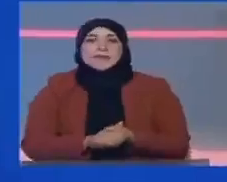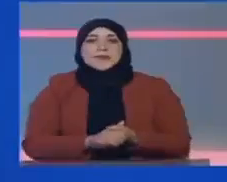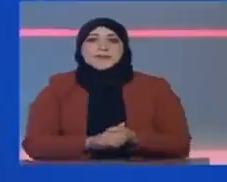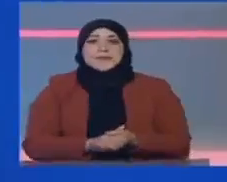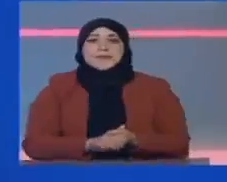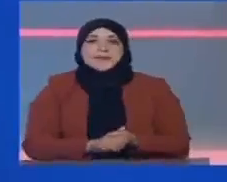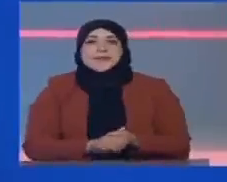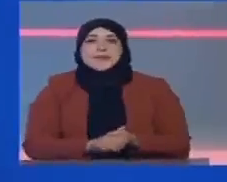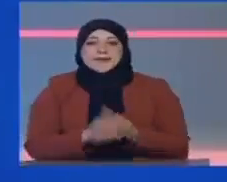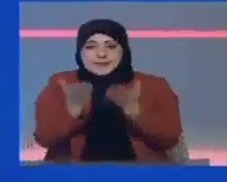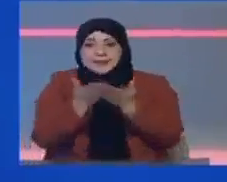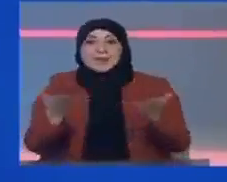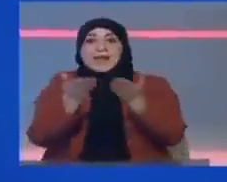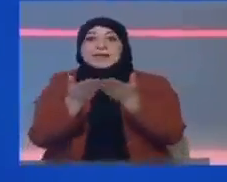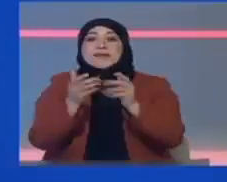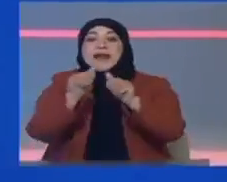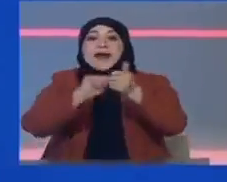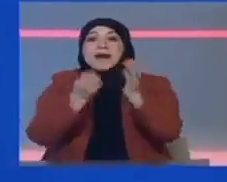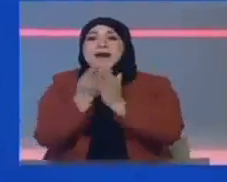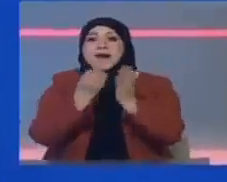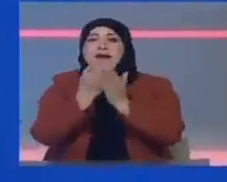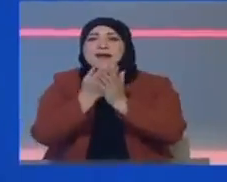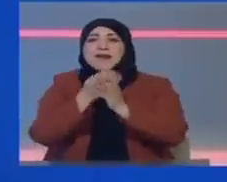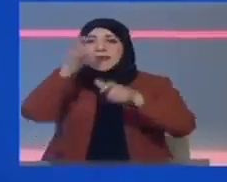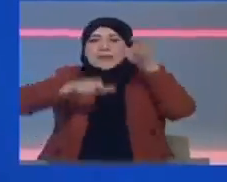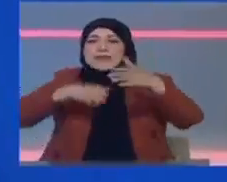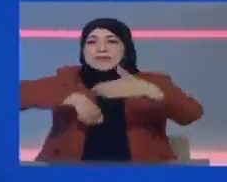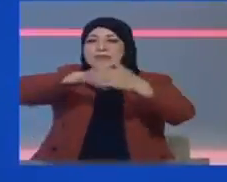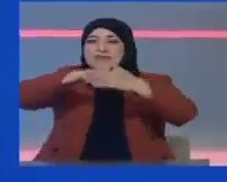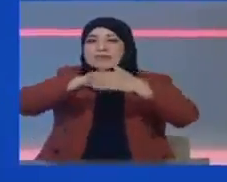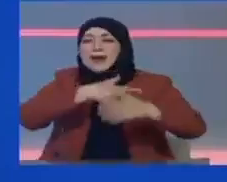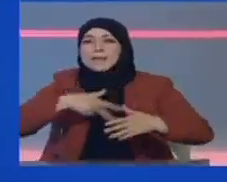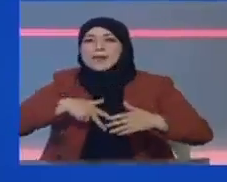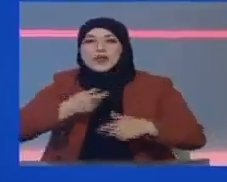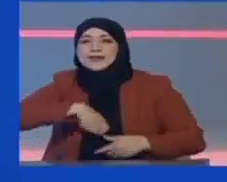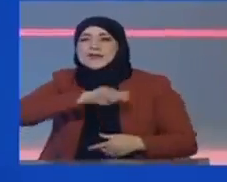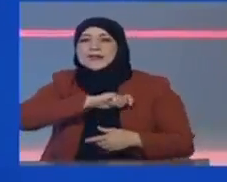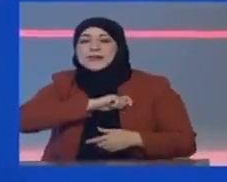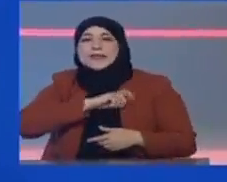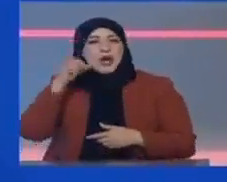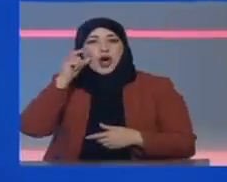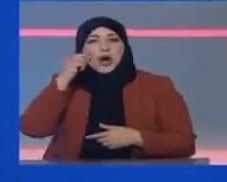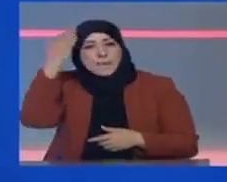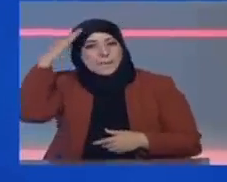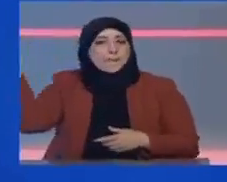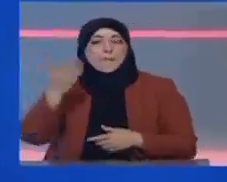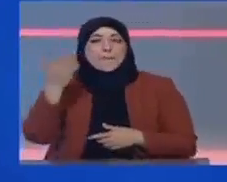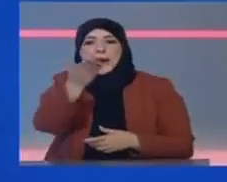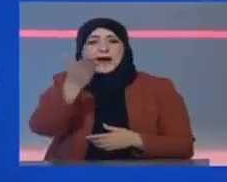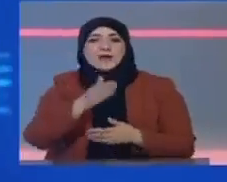في اخبار الرياض اعلن لاعب ونادي برشلونه الاسباني وعلى راسهم الارجنتيني ليونيل ميسي